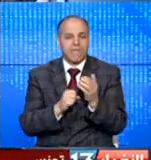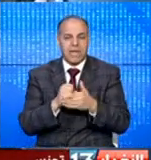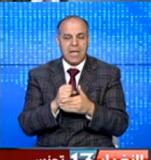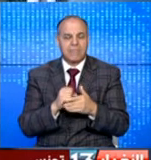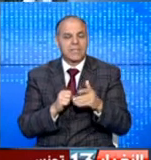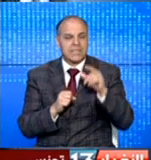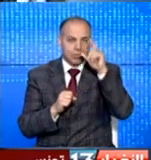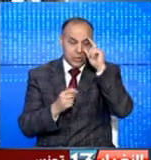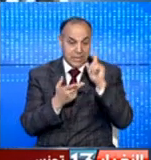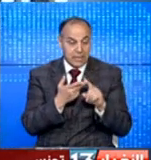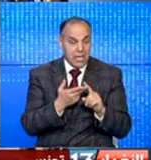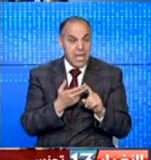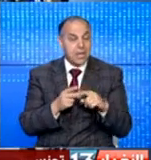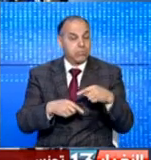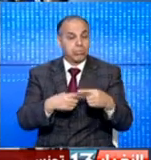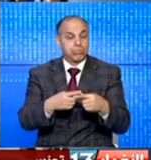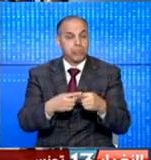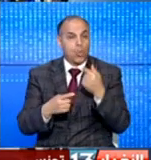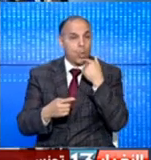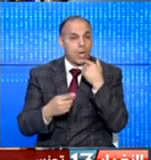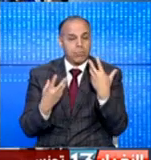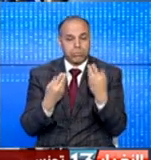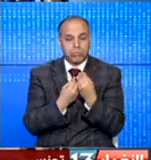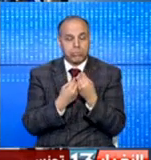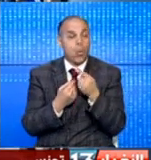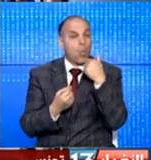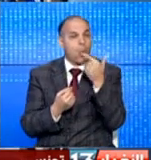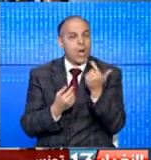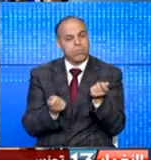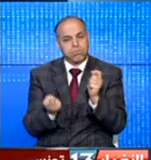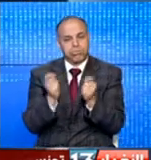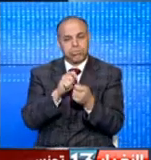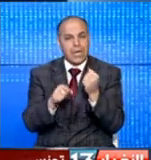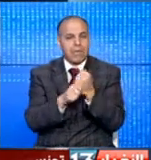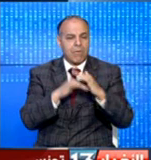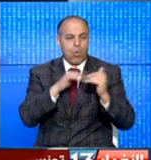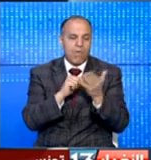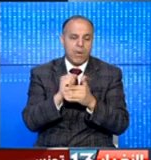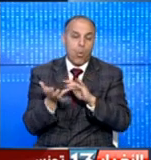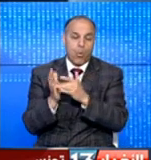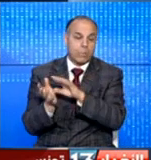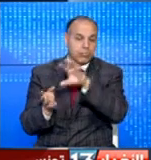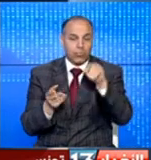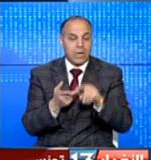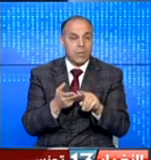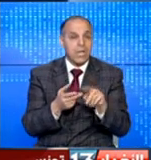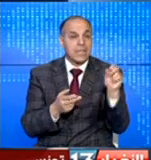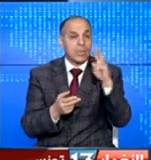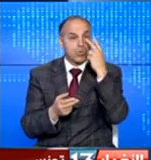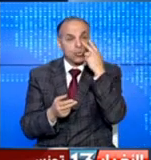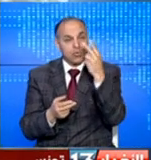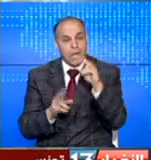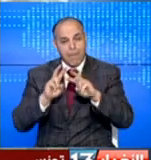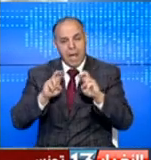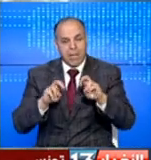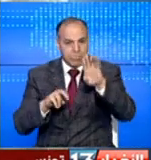بسيدي بوزيد التي تتولى تسهيل تجميع وتكييف وتحويل المنتجات الفلاحية جميعا. الزيارة شهدت